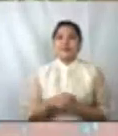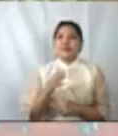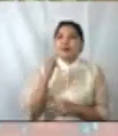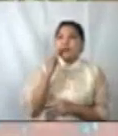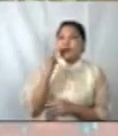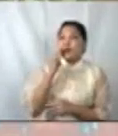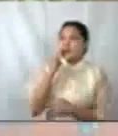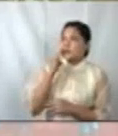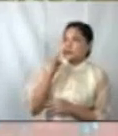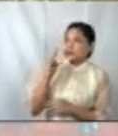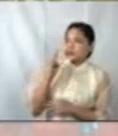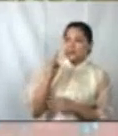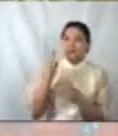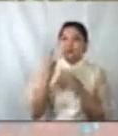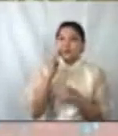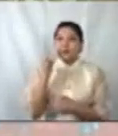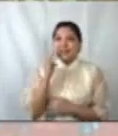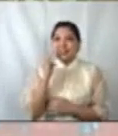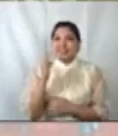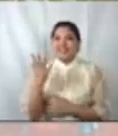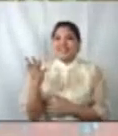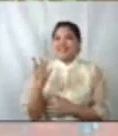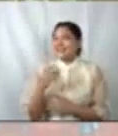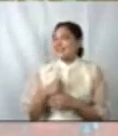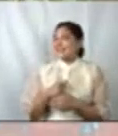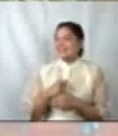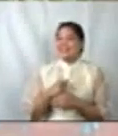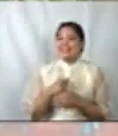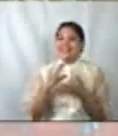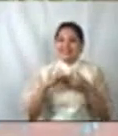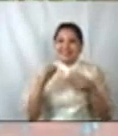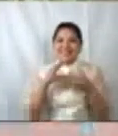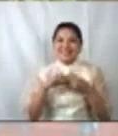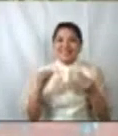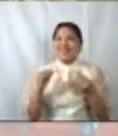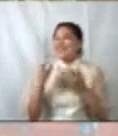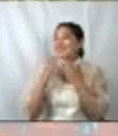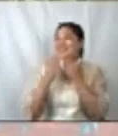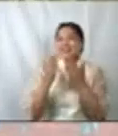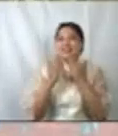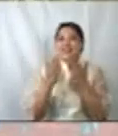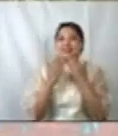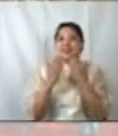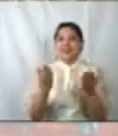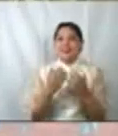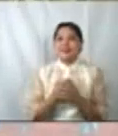nako, talagang napasarap na kami. Salamat po. You have the floor now.